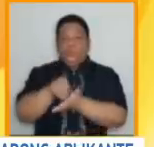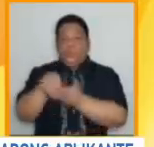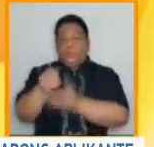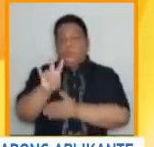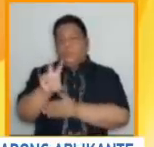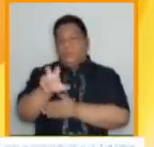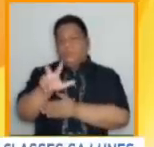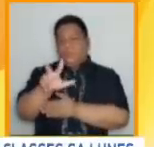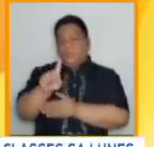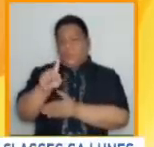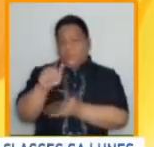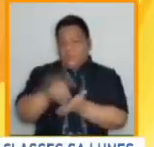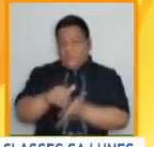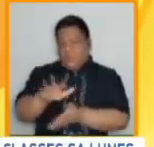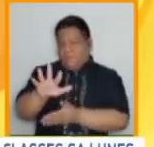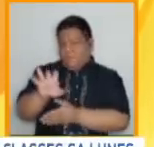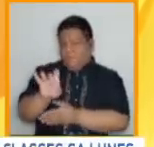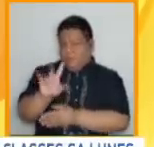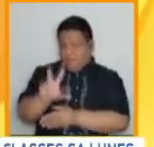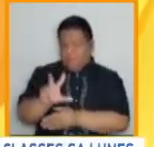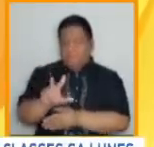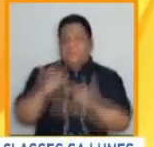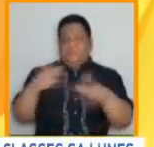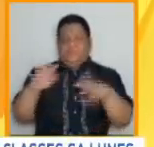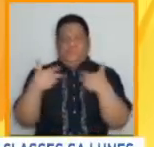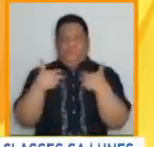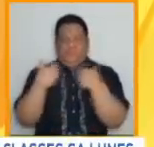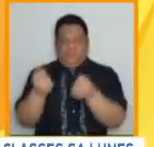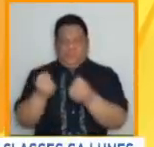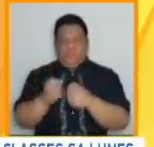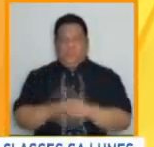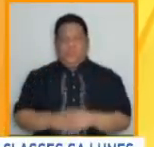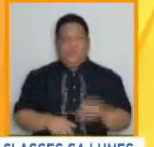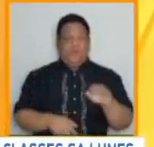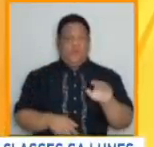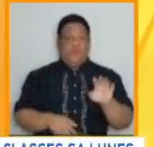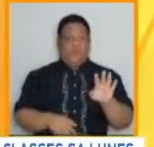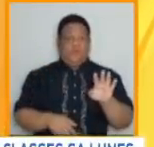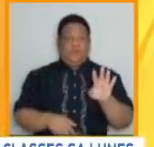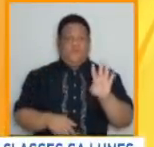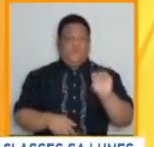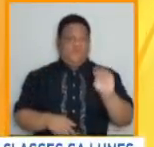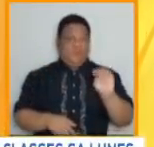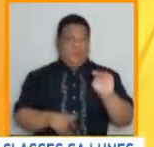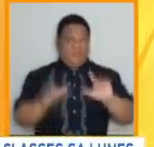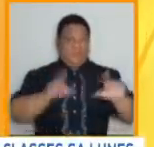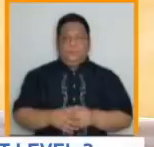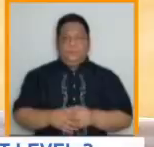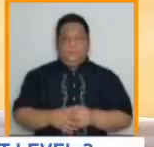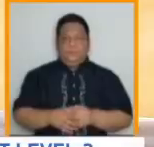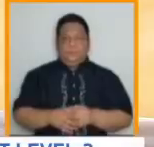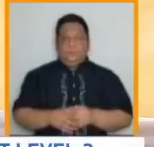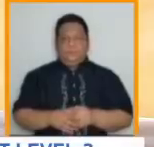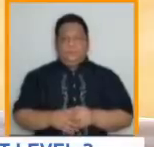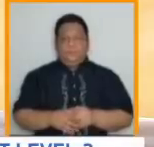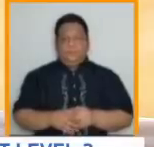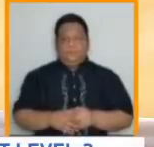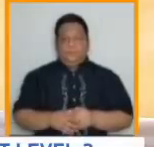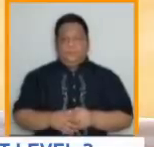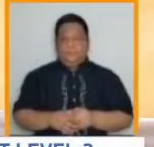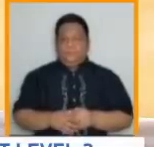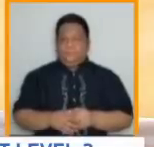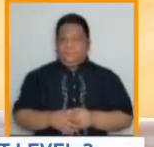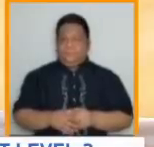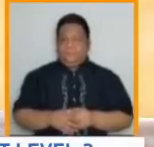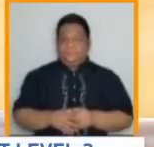2,731,583 sa kanila ang gumaling na. 14 na laboratorio ang hindi pa nakapagsusumite ng kanilang datos. Dalawang